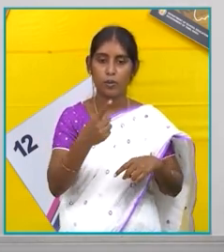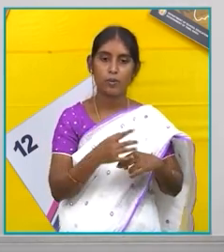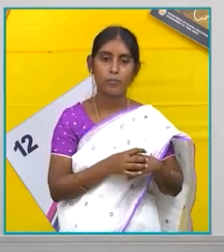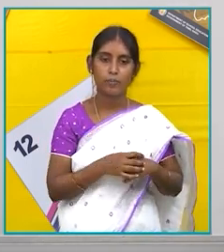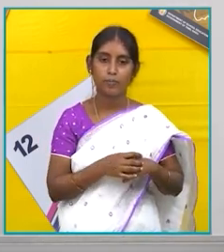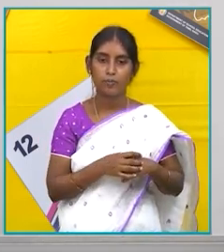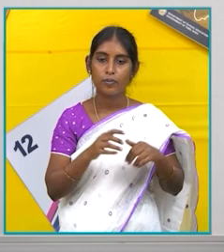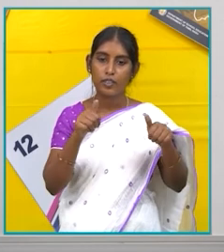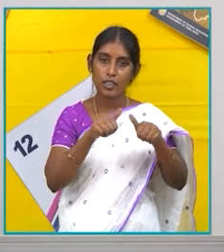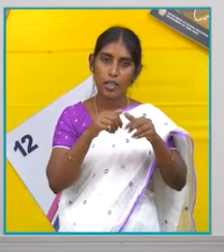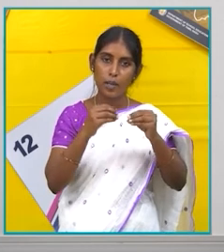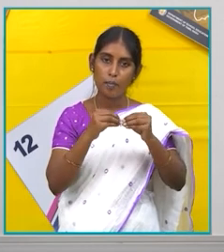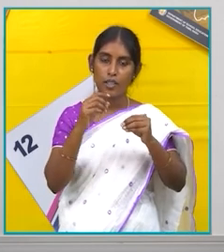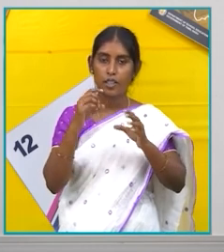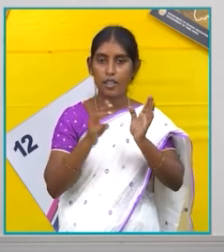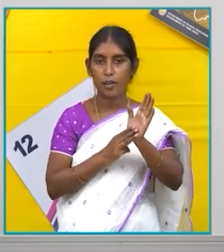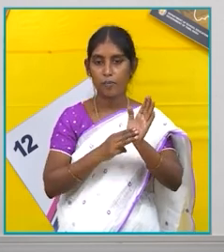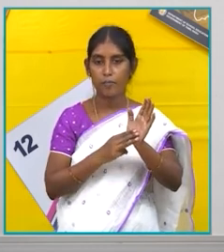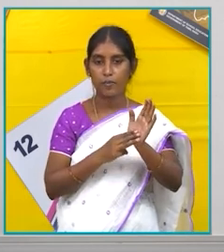முக்கோணம் ஏபிஎம்